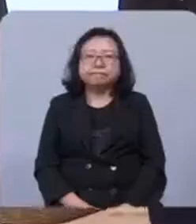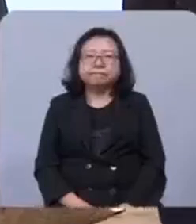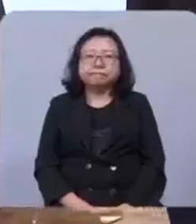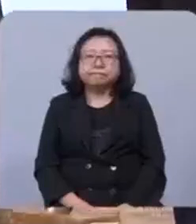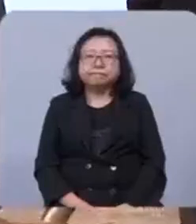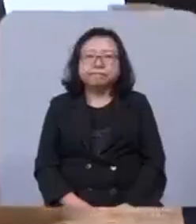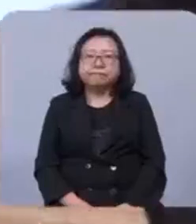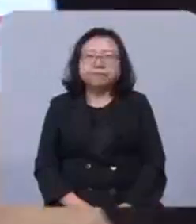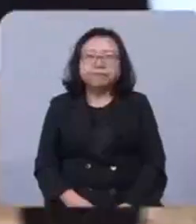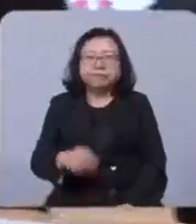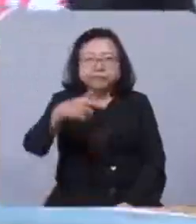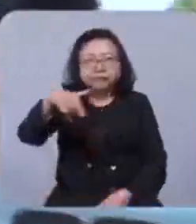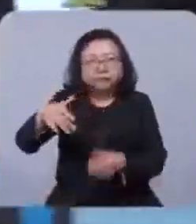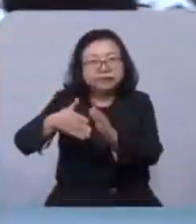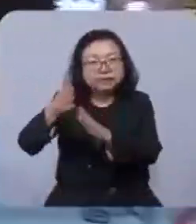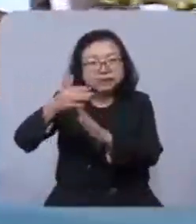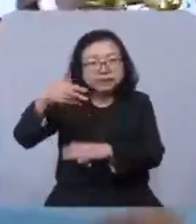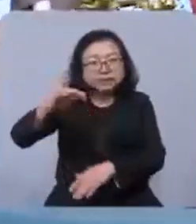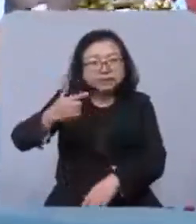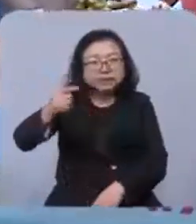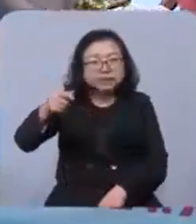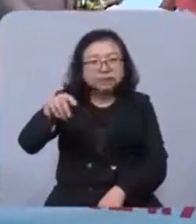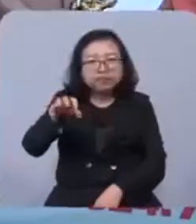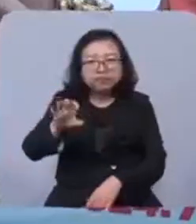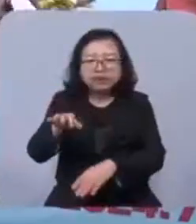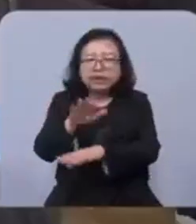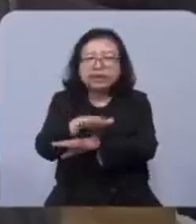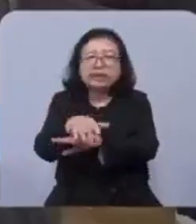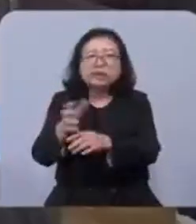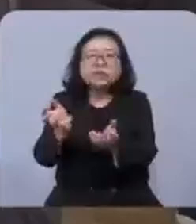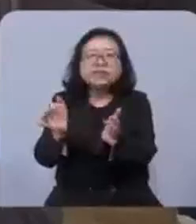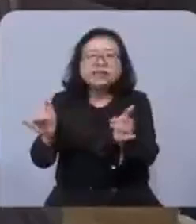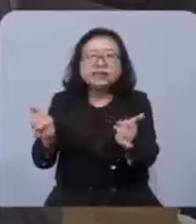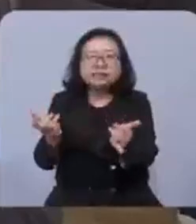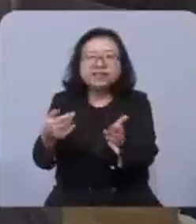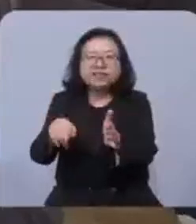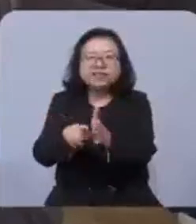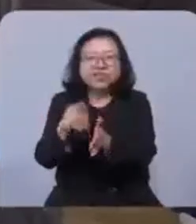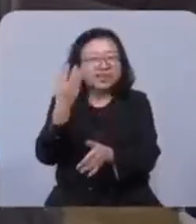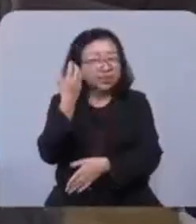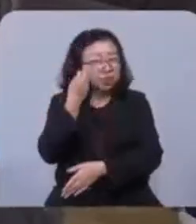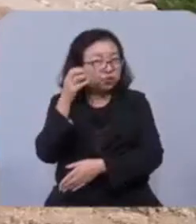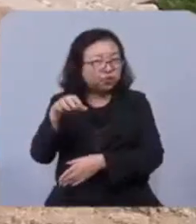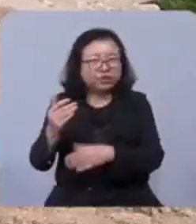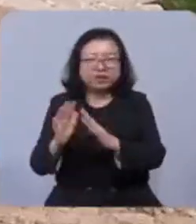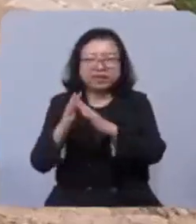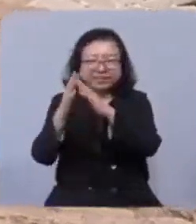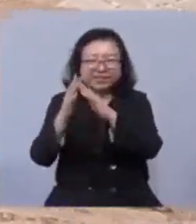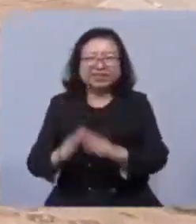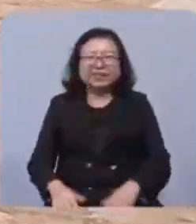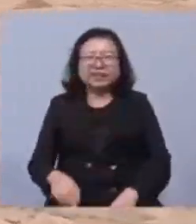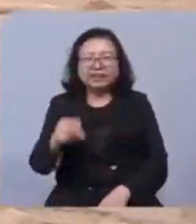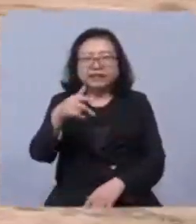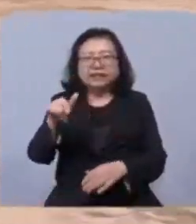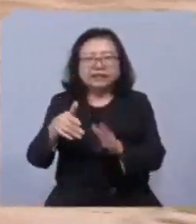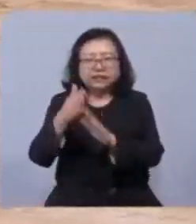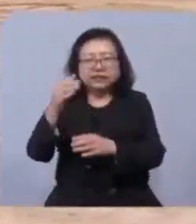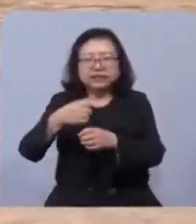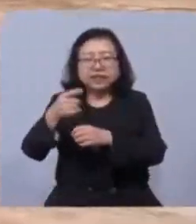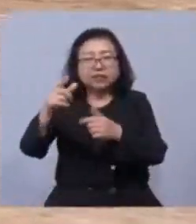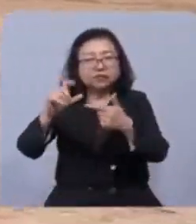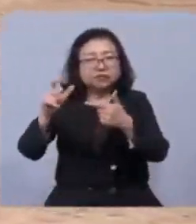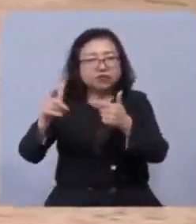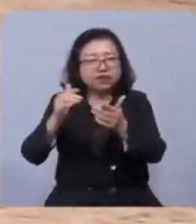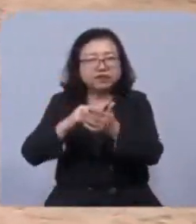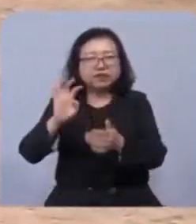전해드립니다 제천시 천남동 1대에 농촌인력 근로자들을 위한 기숙사가 들어섭니다 제천시는 내년 6월까지